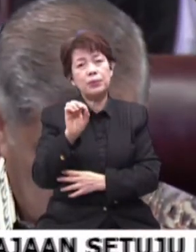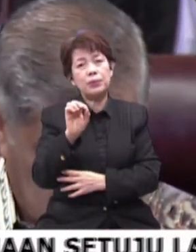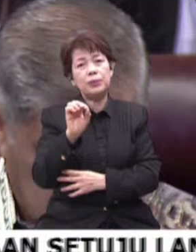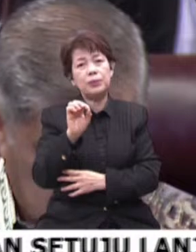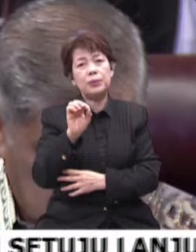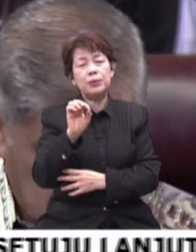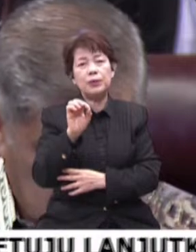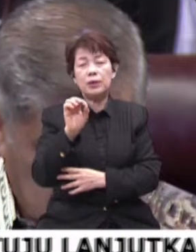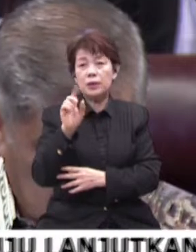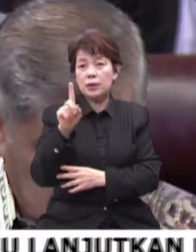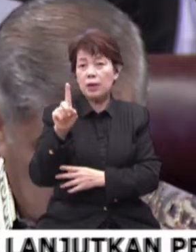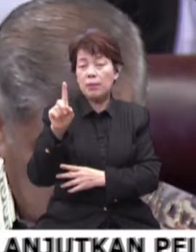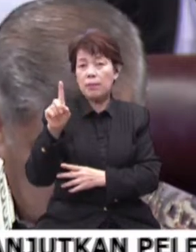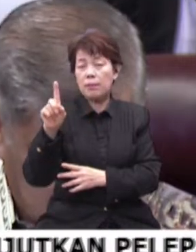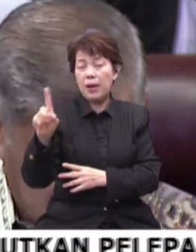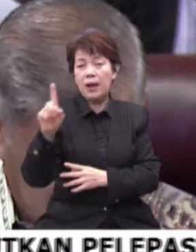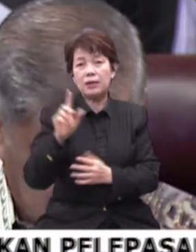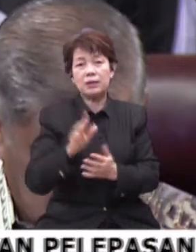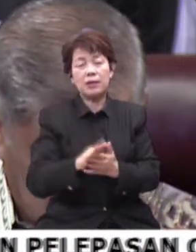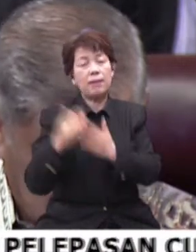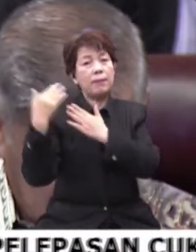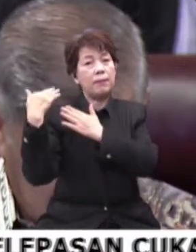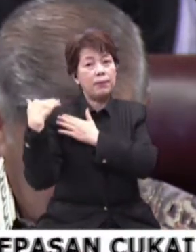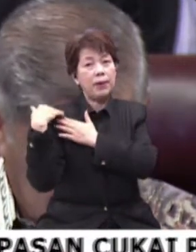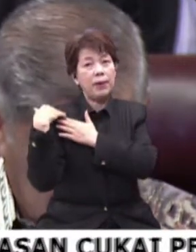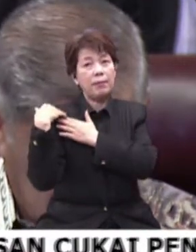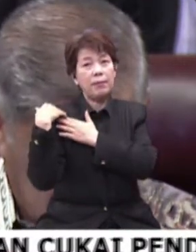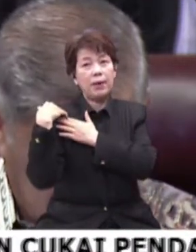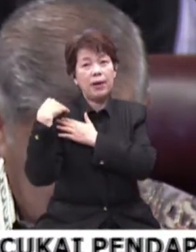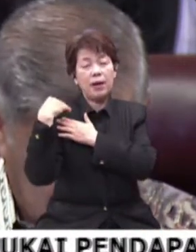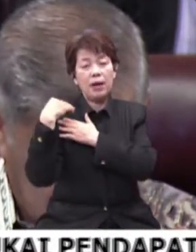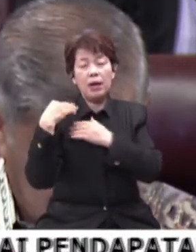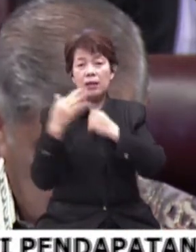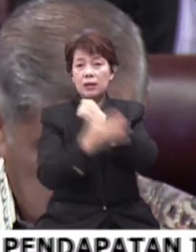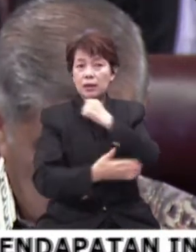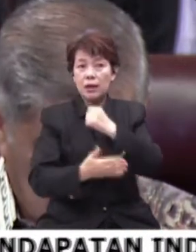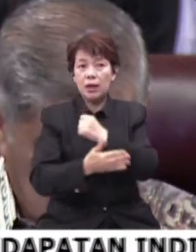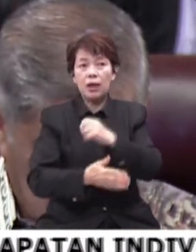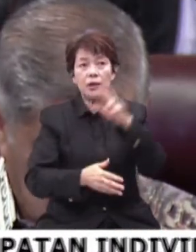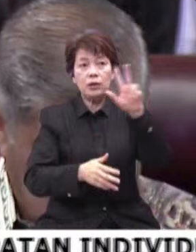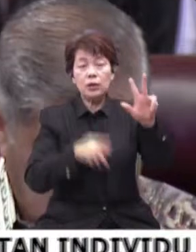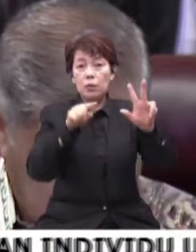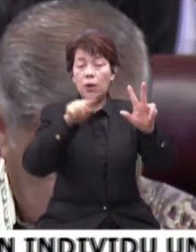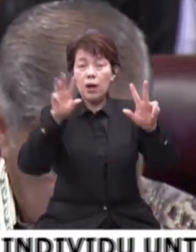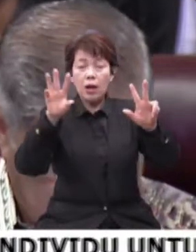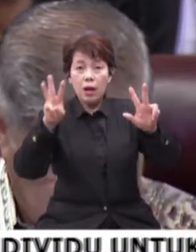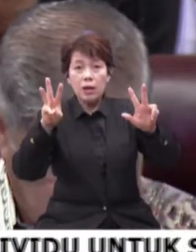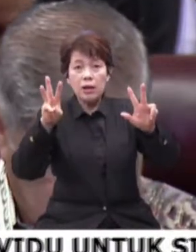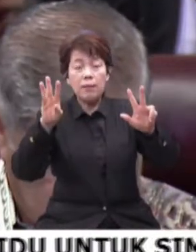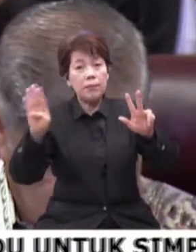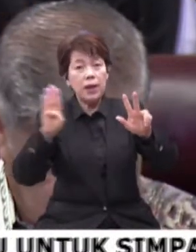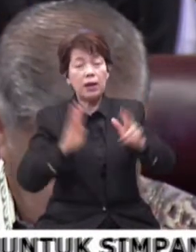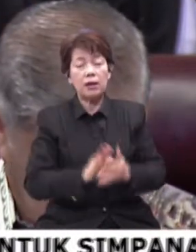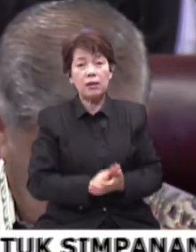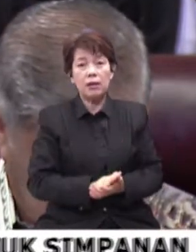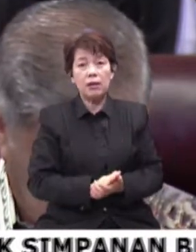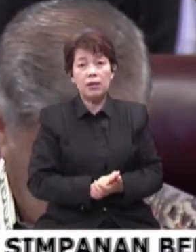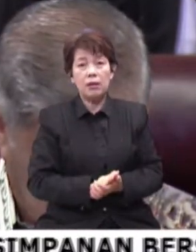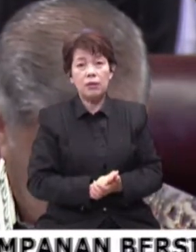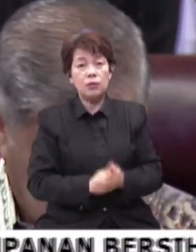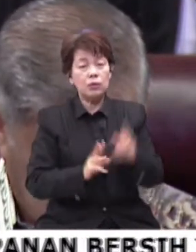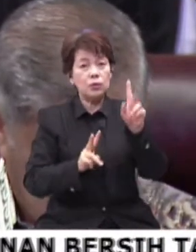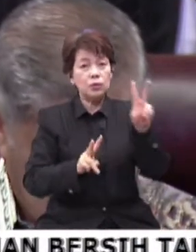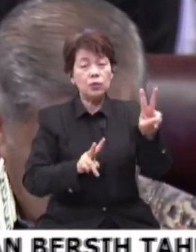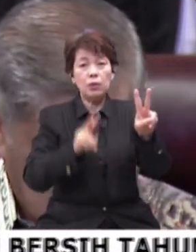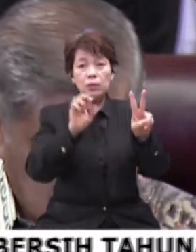2011 saya beban negara terhadap Vinci ini adalah sebanyak 3 poin 6 bilin tetapi sekarang tahun 2021